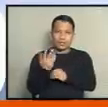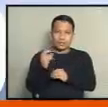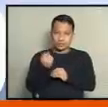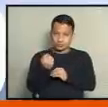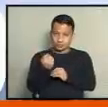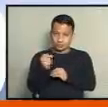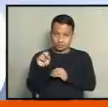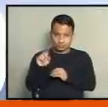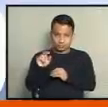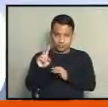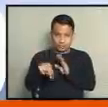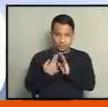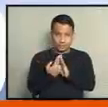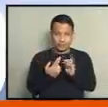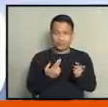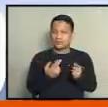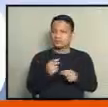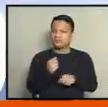oras po,